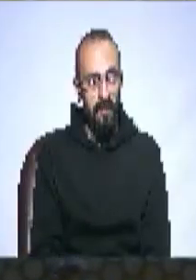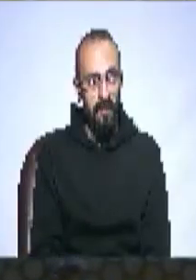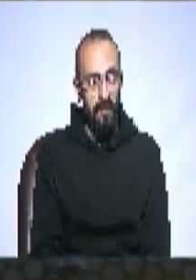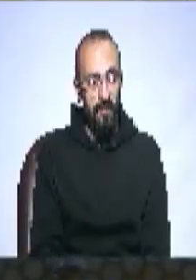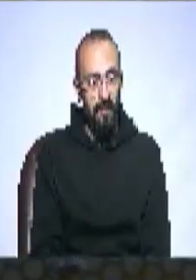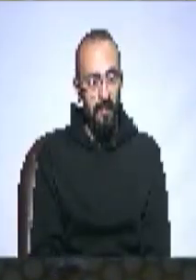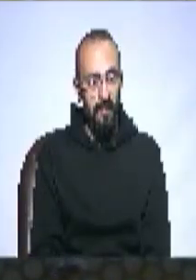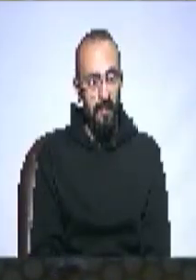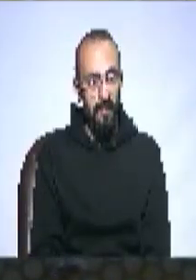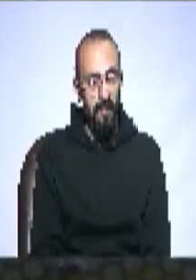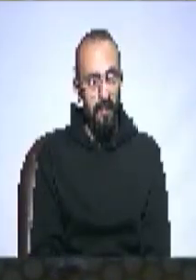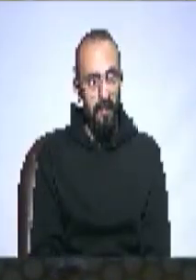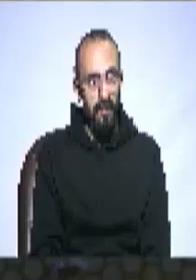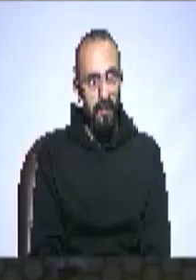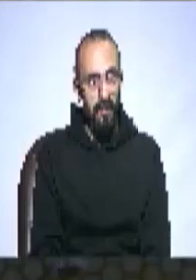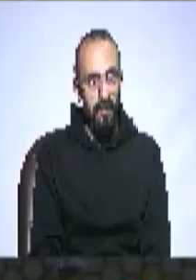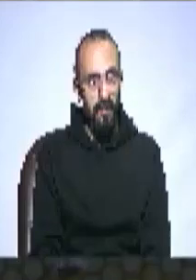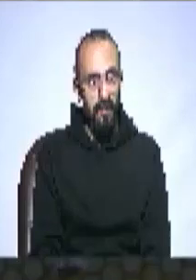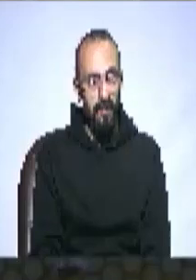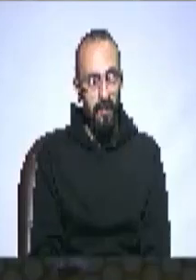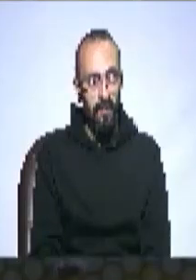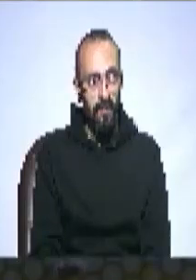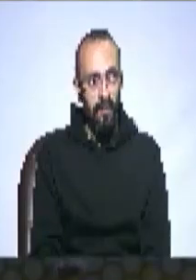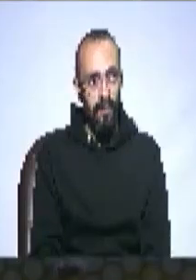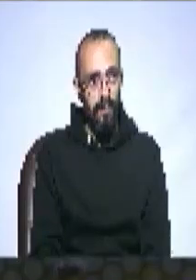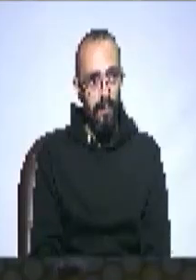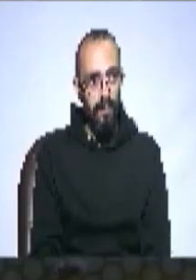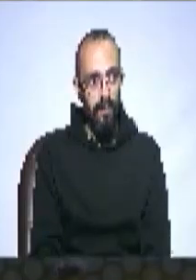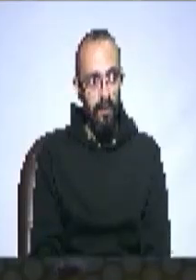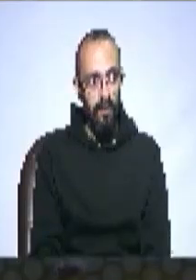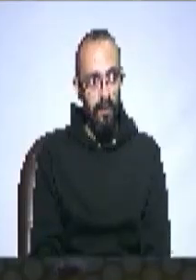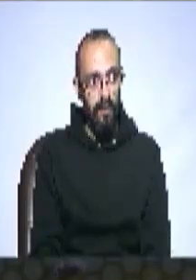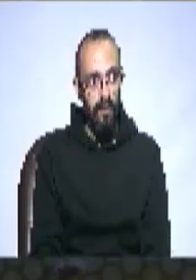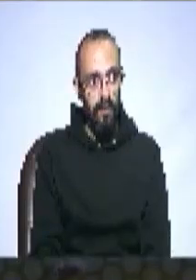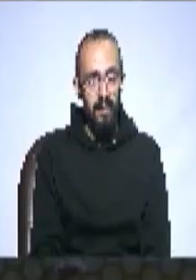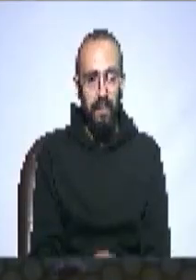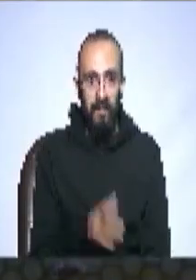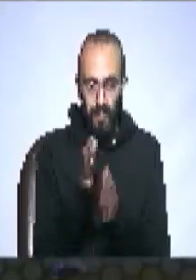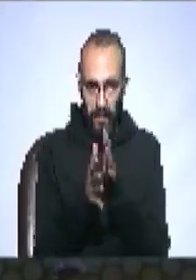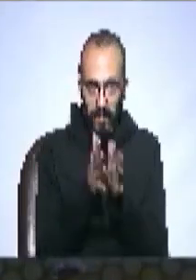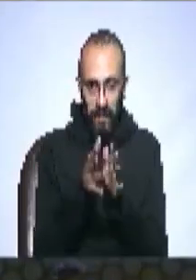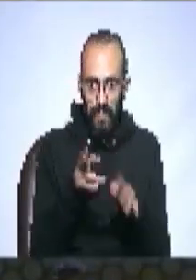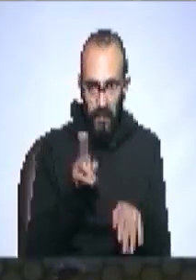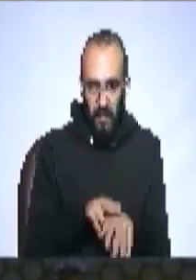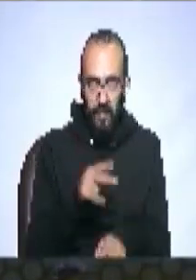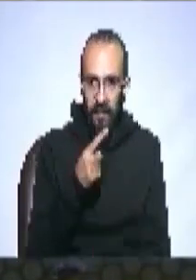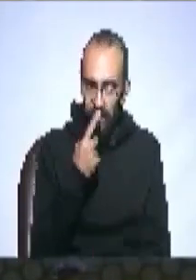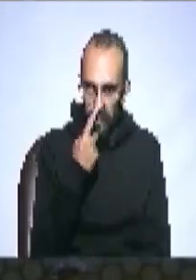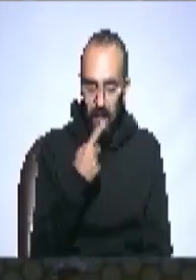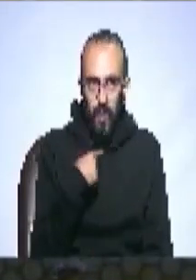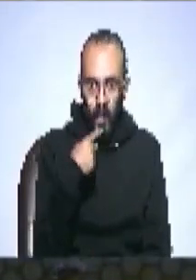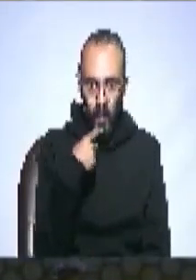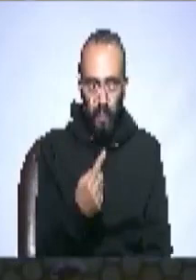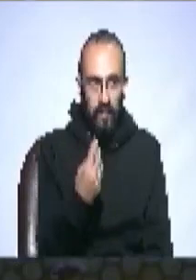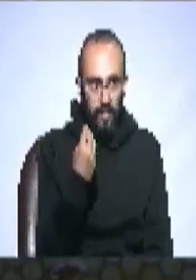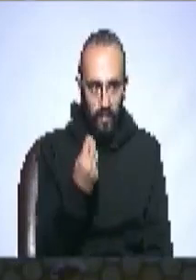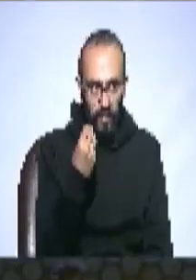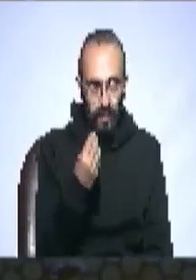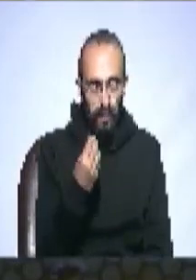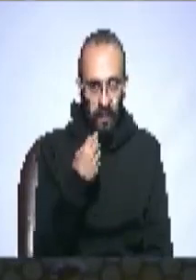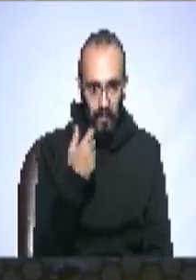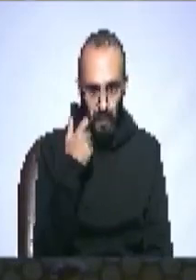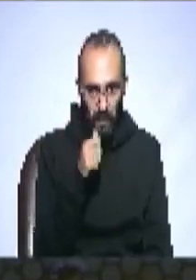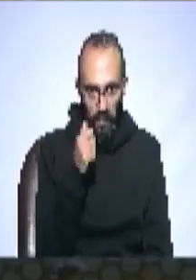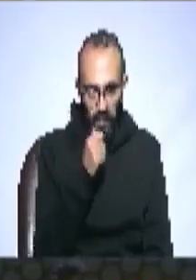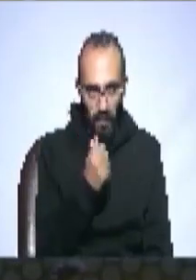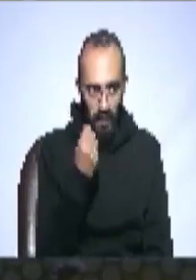طيب عايزينك تعرفنا عملنا صينيه الفراخ بالبطاطا ازاي. هنقول كل حاجه دلوقتي بس اصبري عليا لما انا احط الحاجات